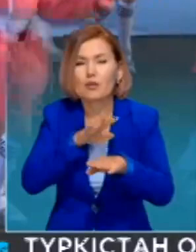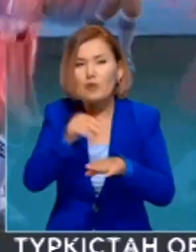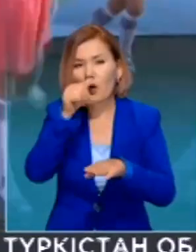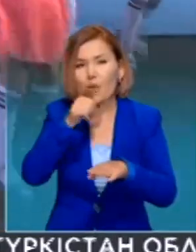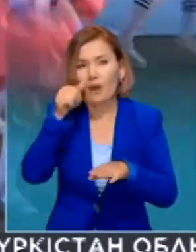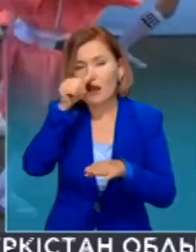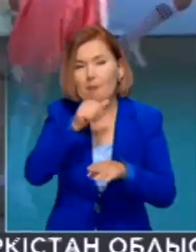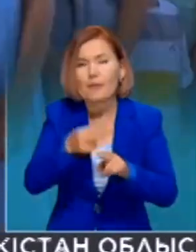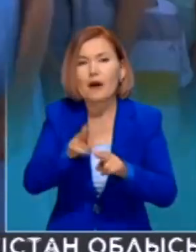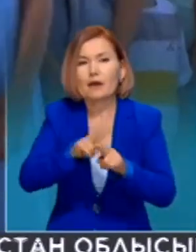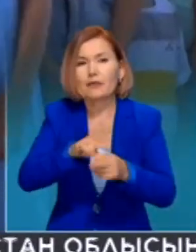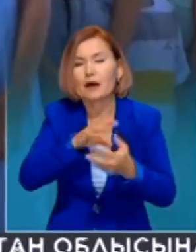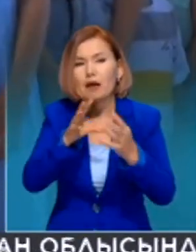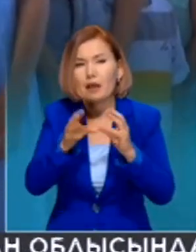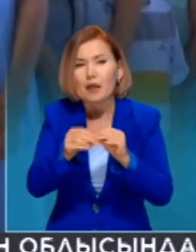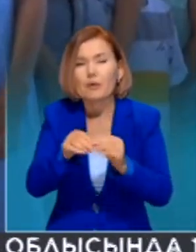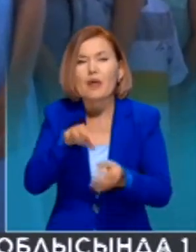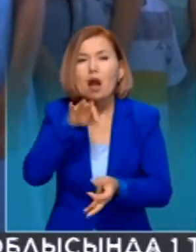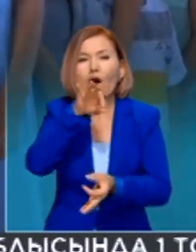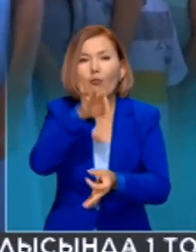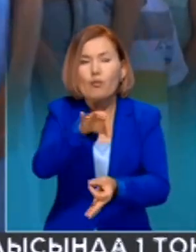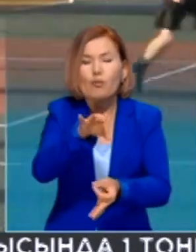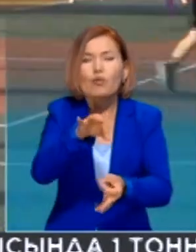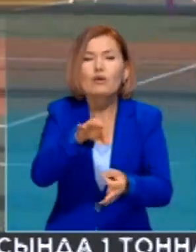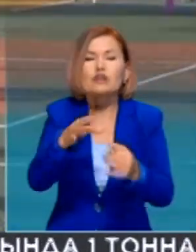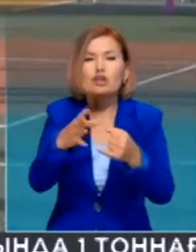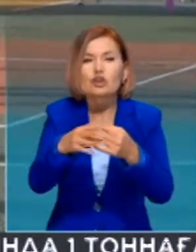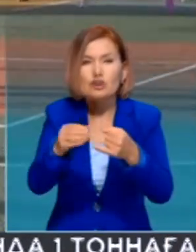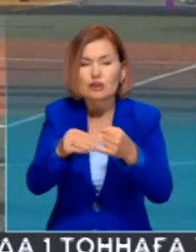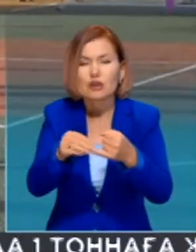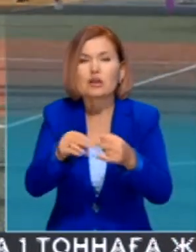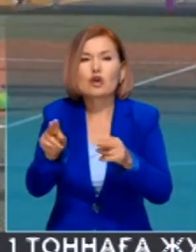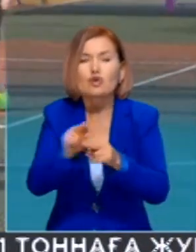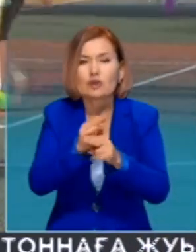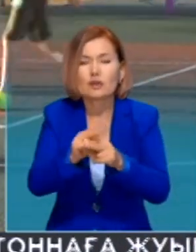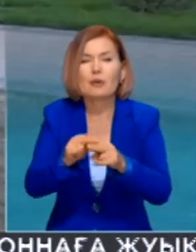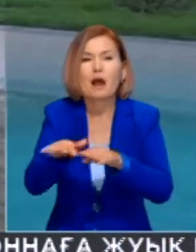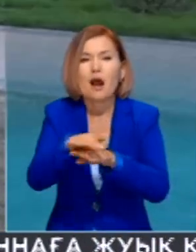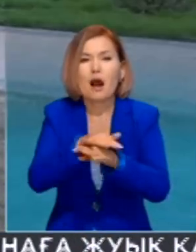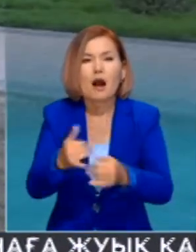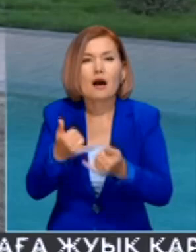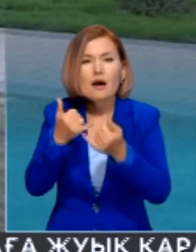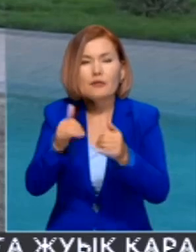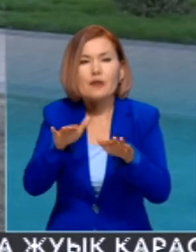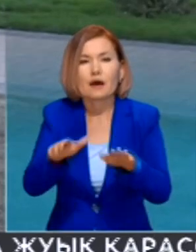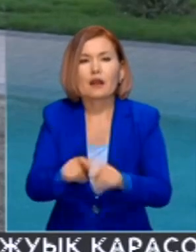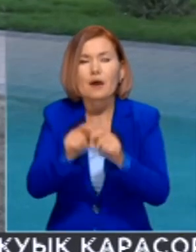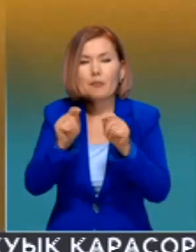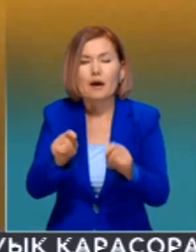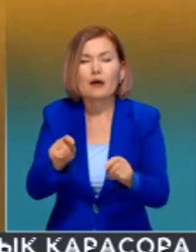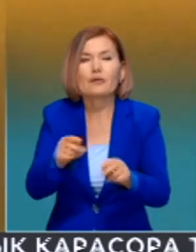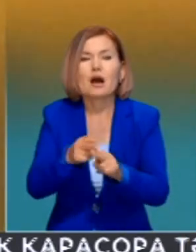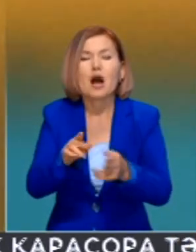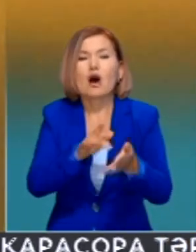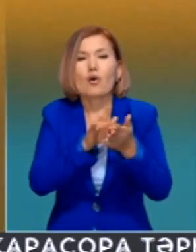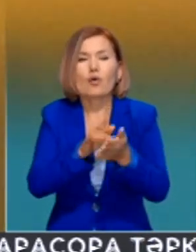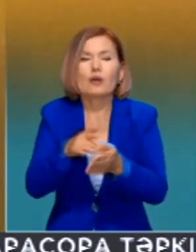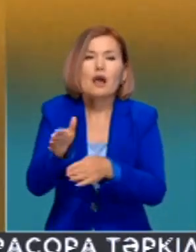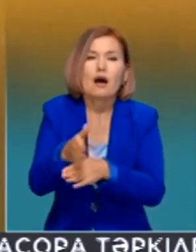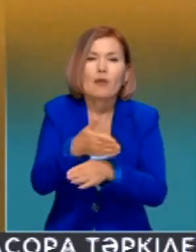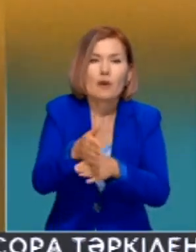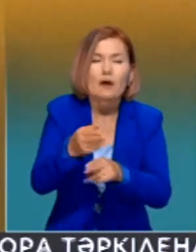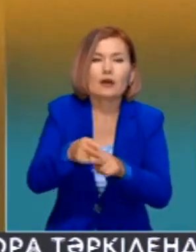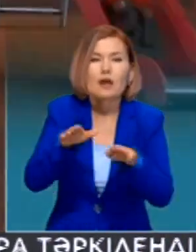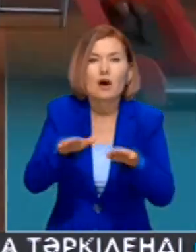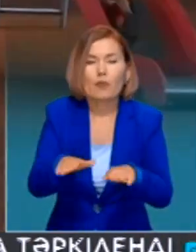жылы аспалы көпір астындағы бос жатқан жер жөнделіп, халық игілігіне берілді. Спорт алаңдары бар, көпшілік серуендеп тынығатын мұндай орын